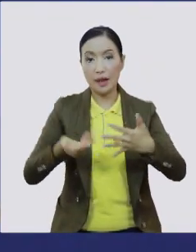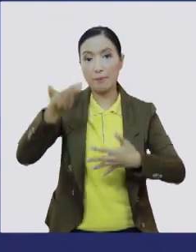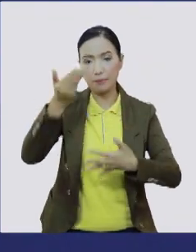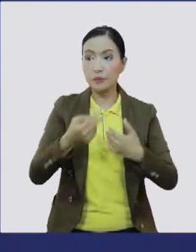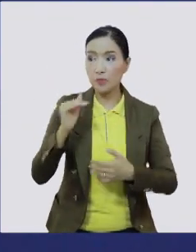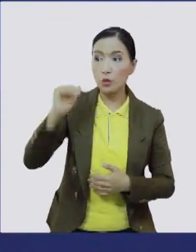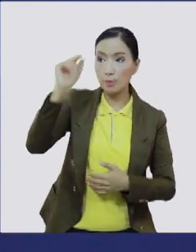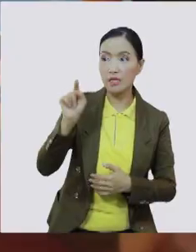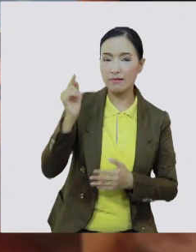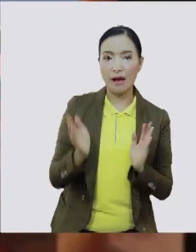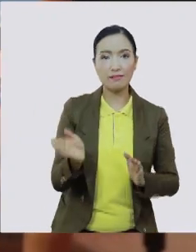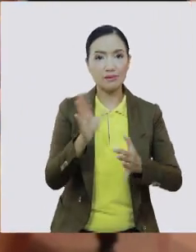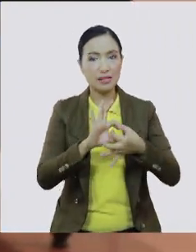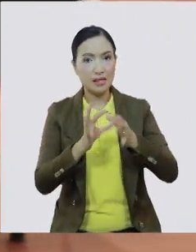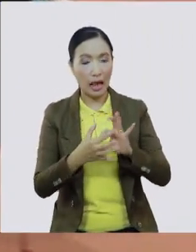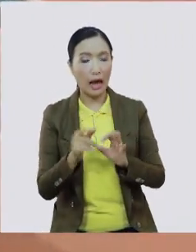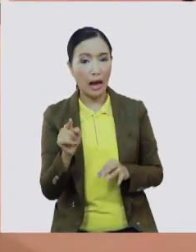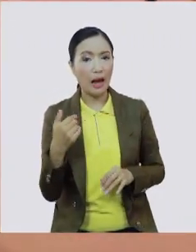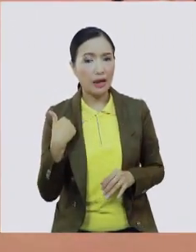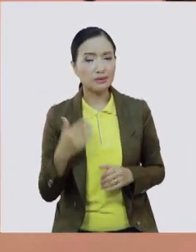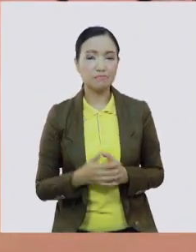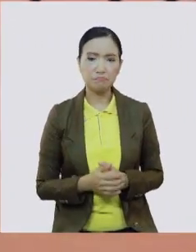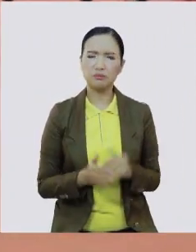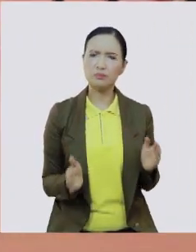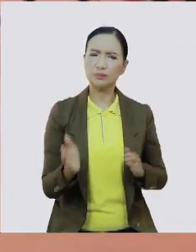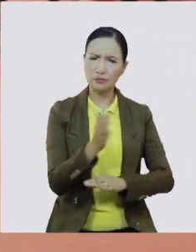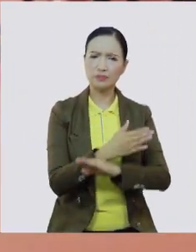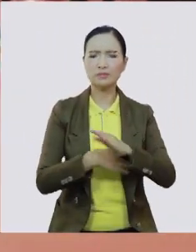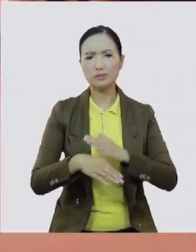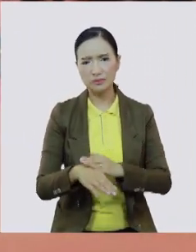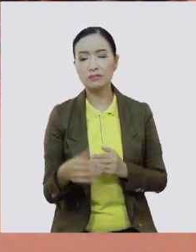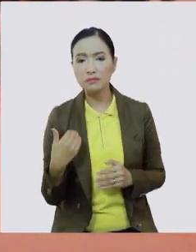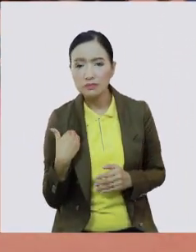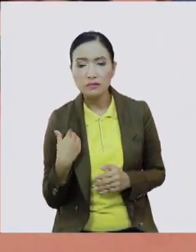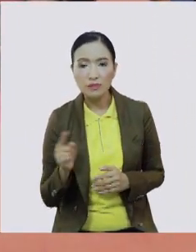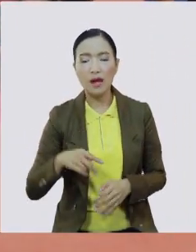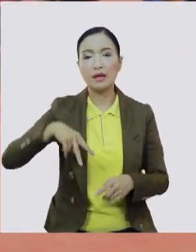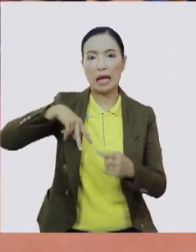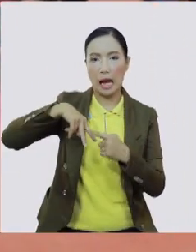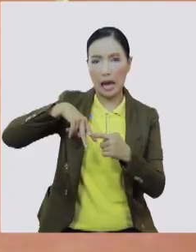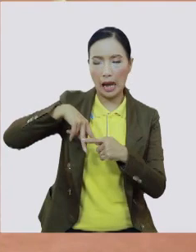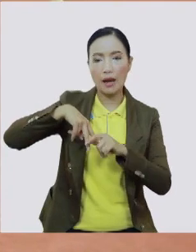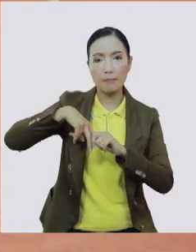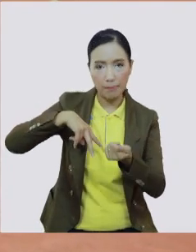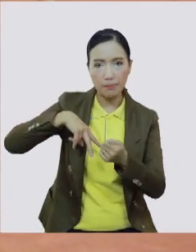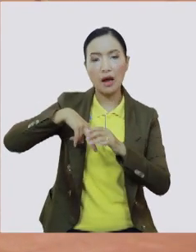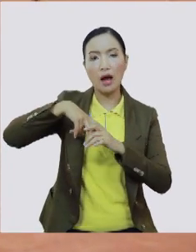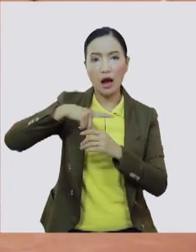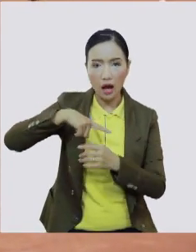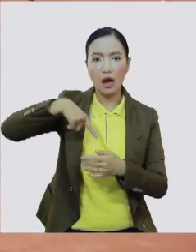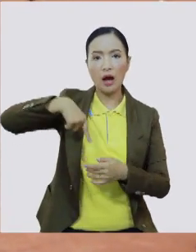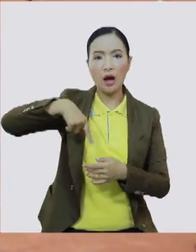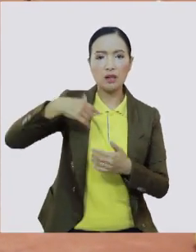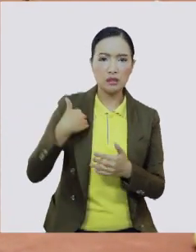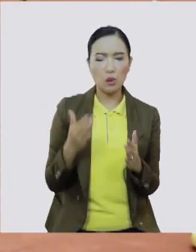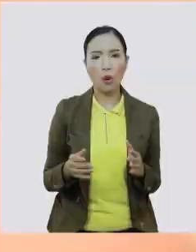พี่ๆที่เป็นนักกีฬาเนี่ยบางท่านนี่ก็อาจจะมีความพิการในส่วนของขาแต่ว่าบางท่านนี่ก็ไม่สามารถที่จะ